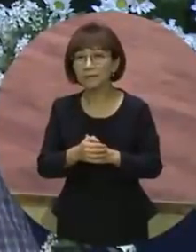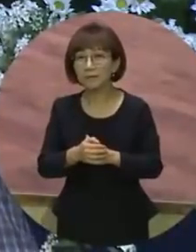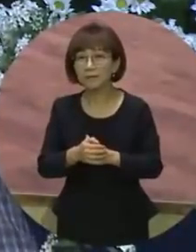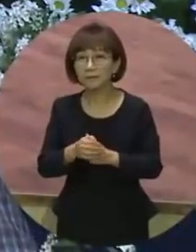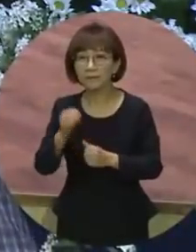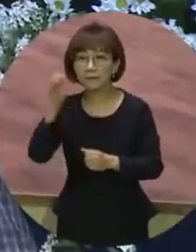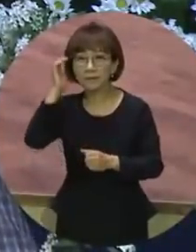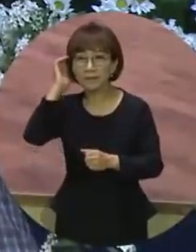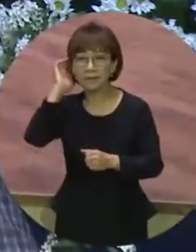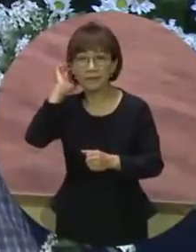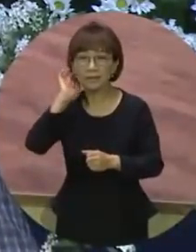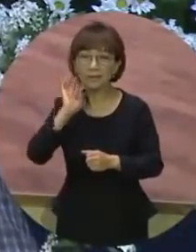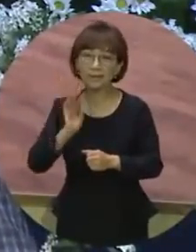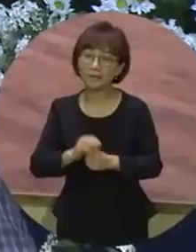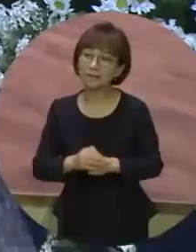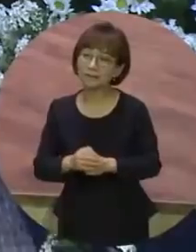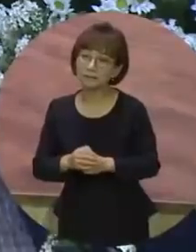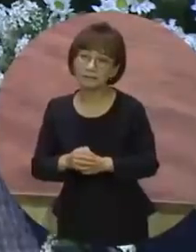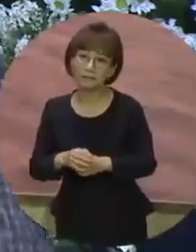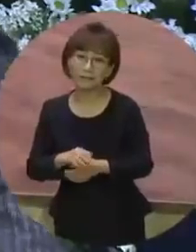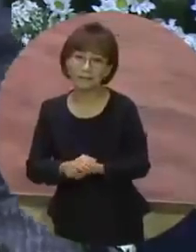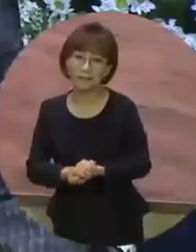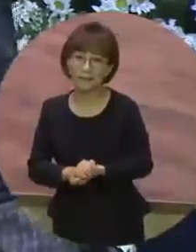선풍기를 약으로 틀어줘 앞